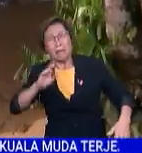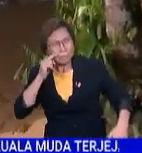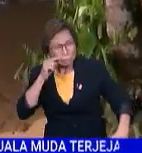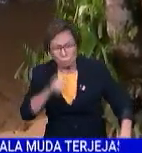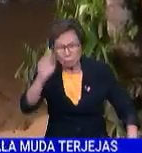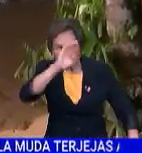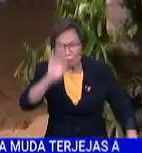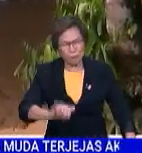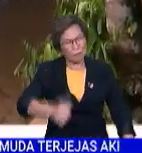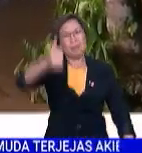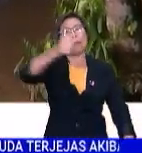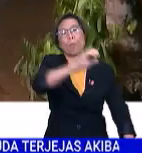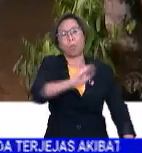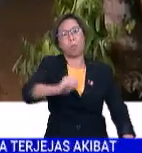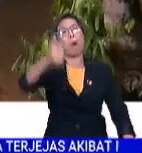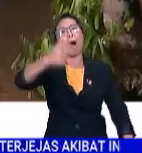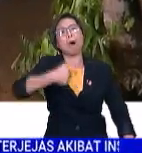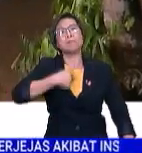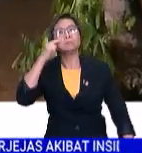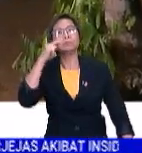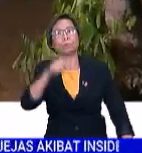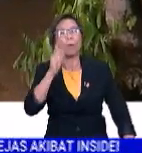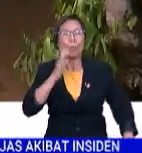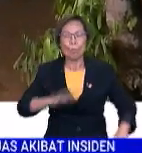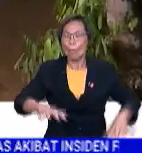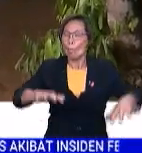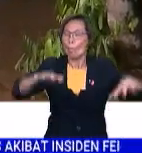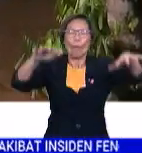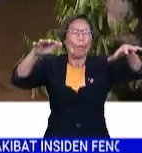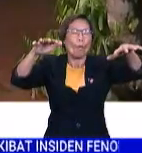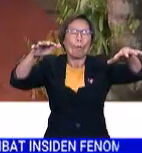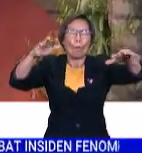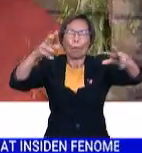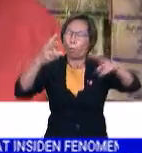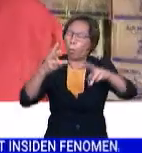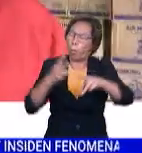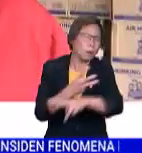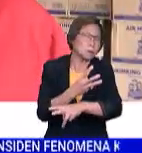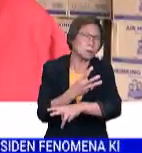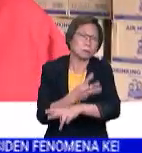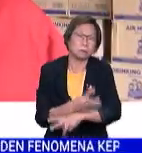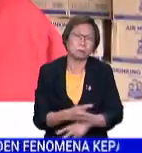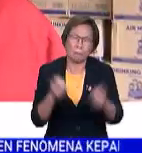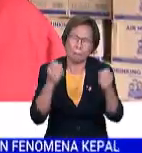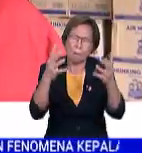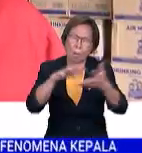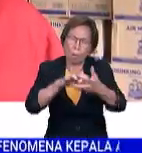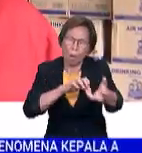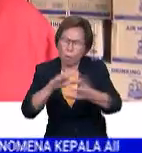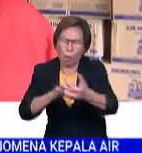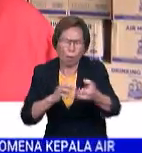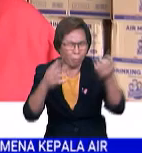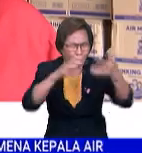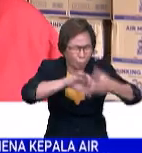jumpa, iaitu banjir yang paling dahsyat. Dan banyak kemusnahan yang